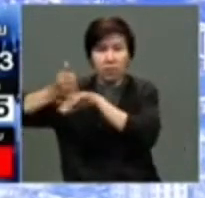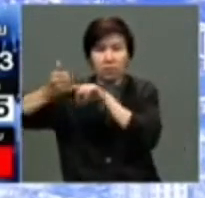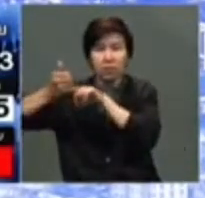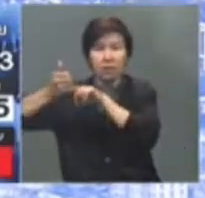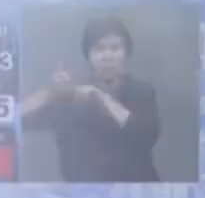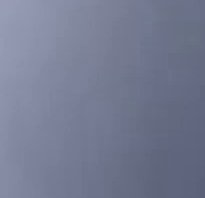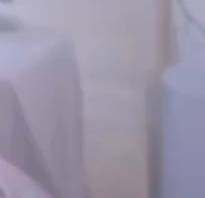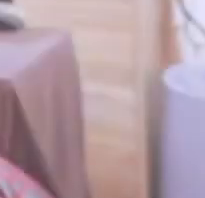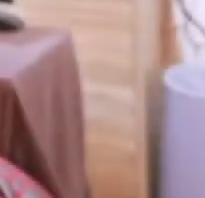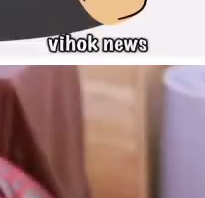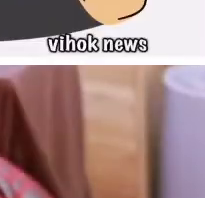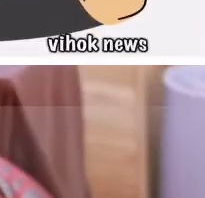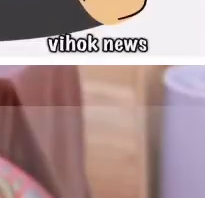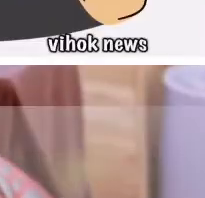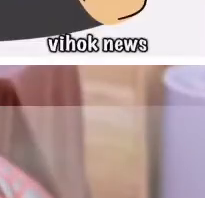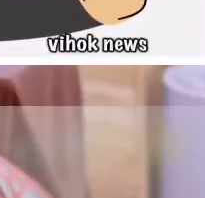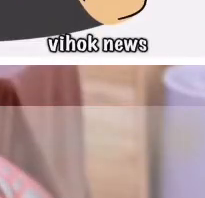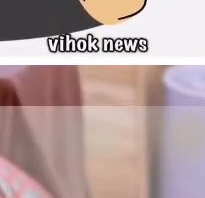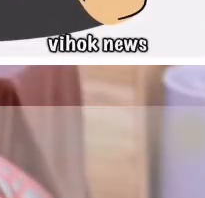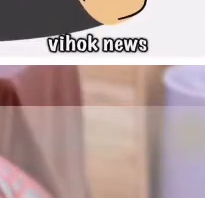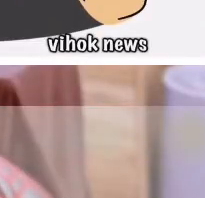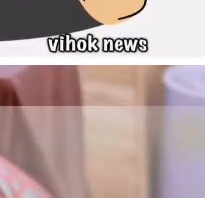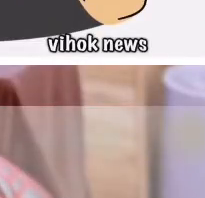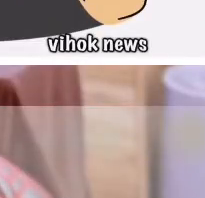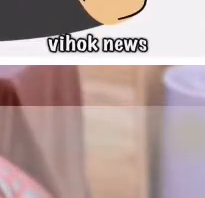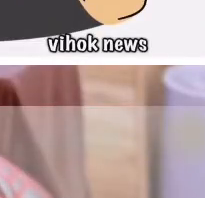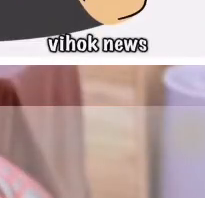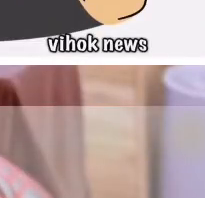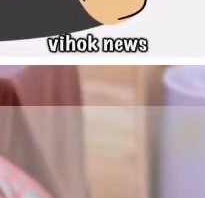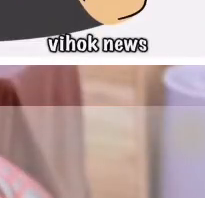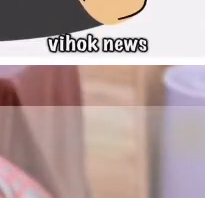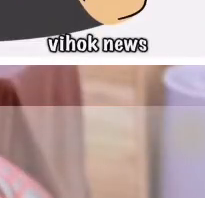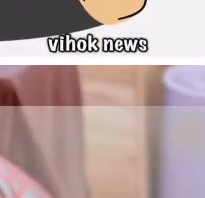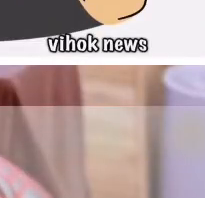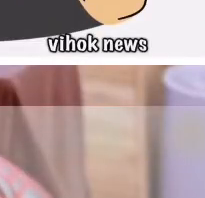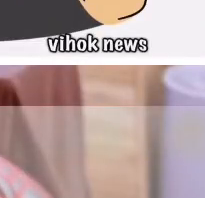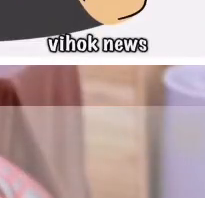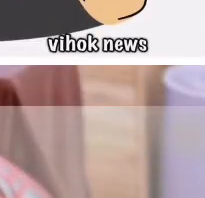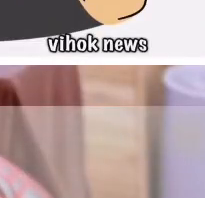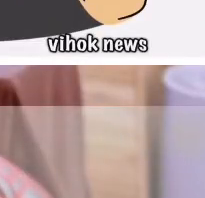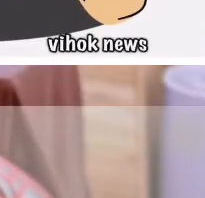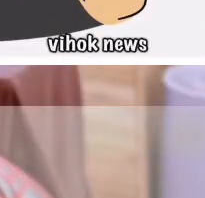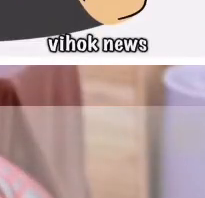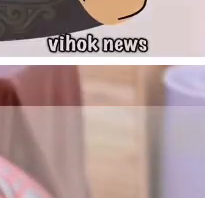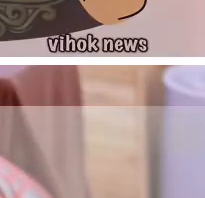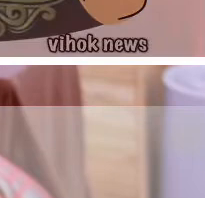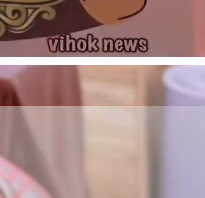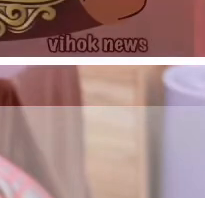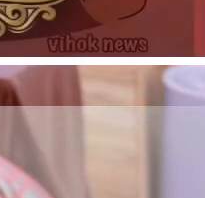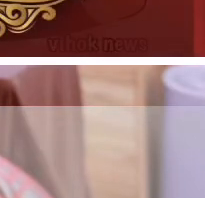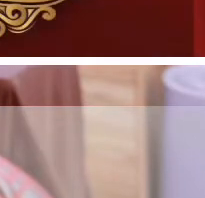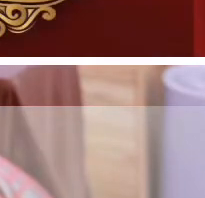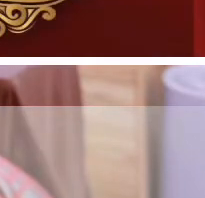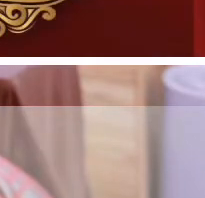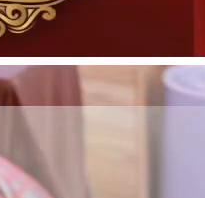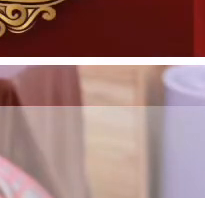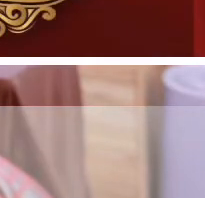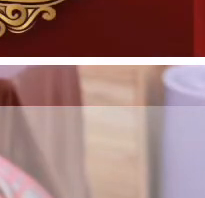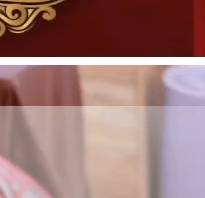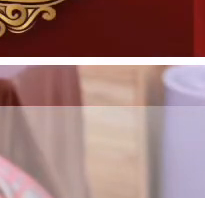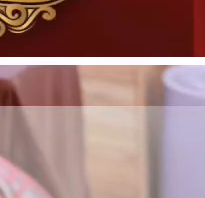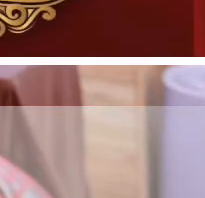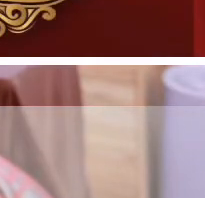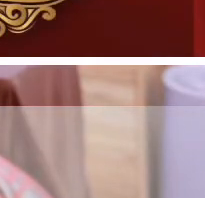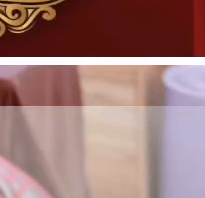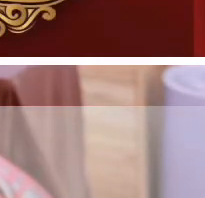า เราคงได้เห็นปรากฏการณ์และสถานการณ์โควิด-19 ดีขึ้นนะครับอย่างต่อเนื่องติดต่อกันมาหล